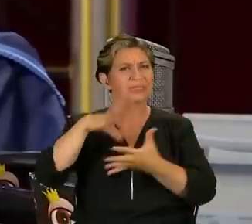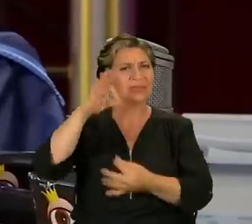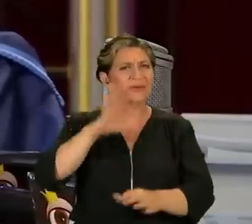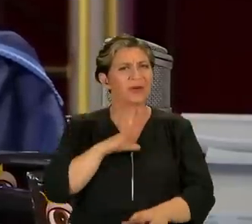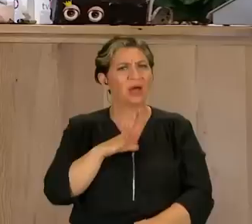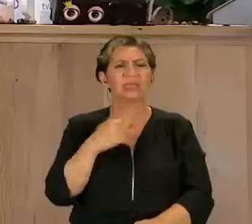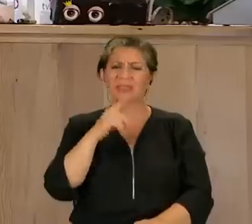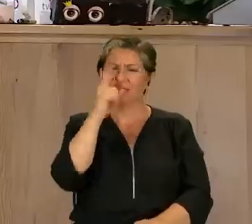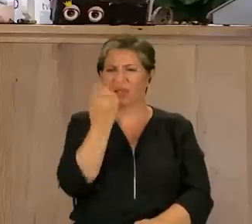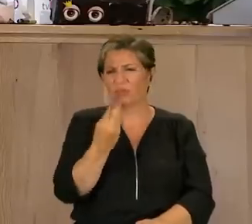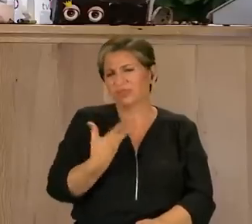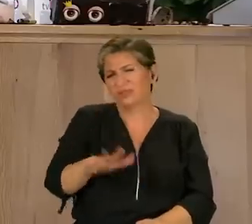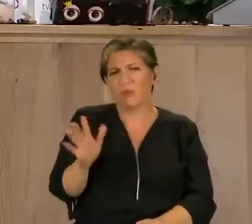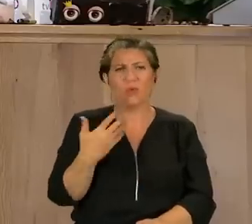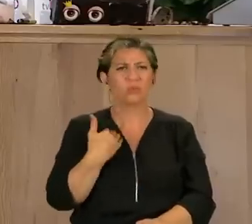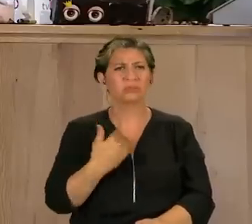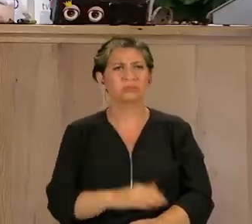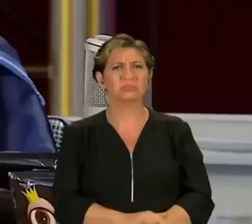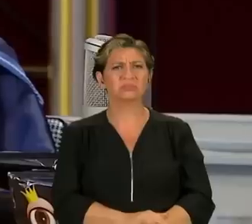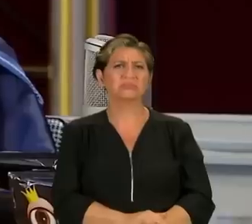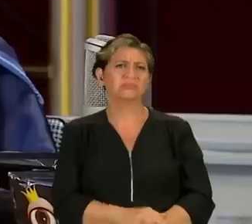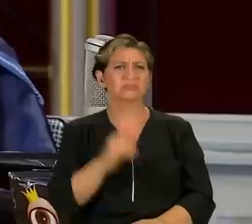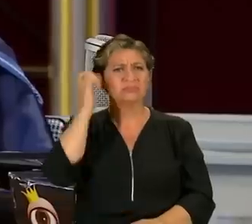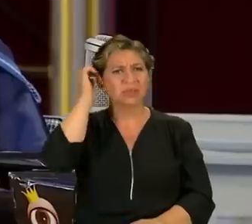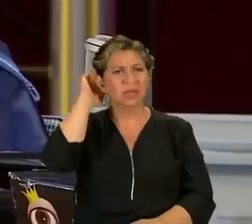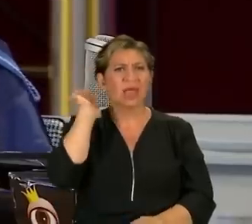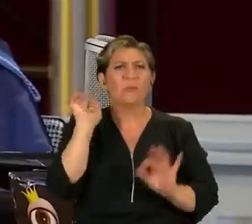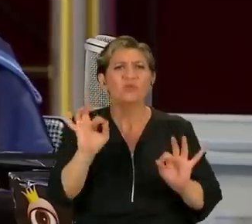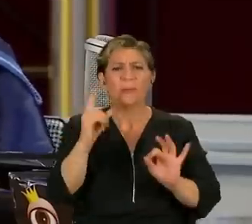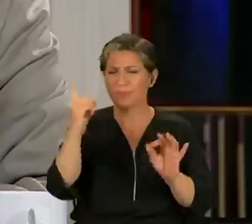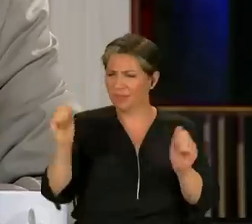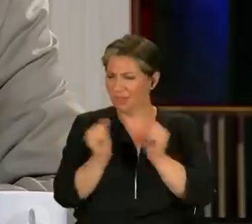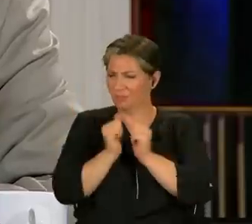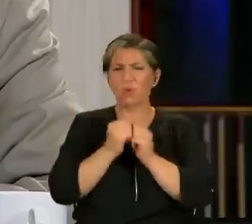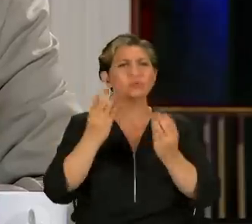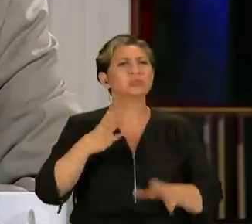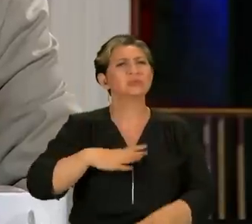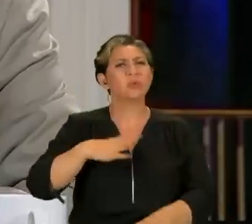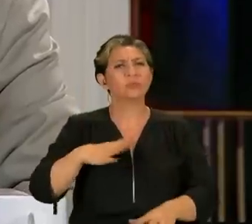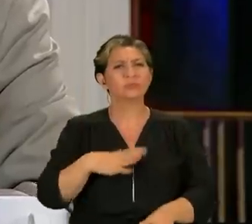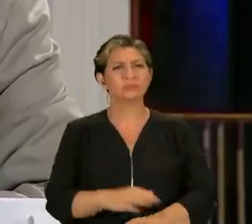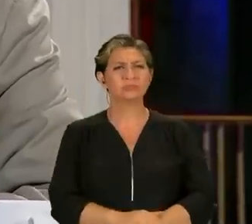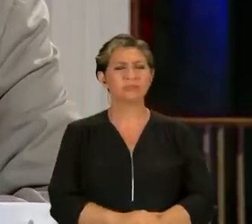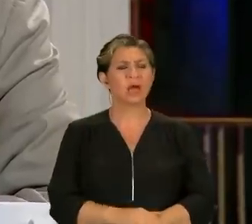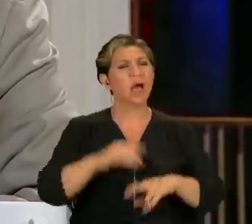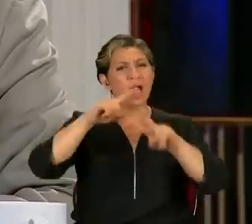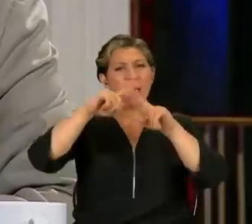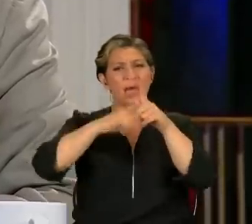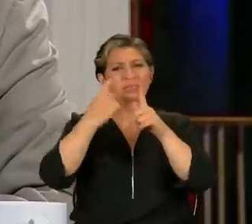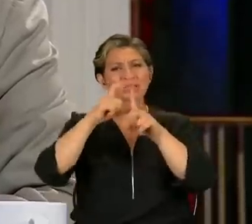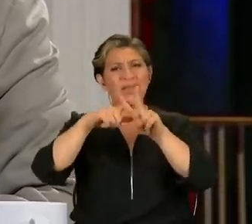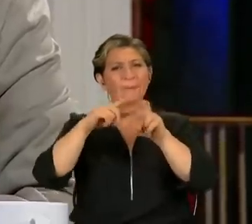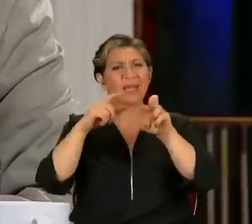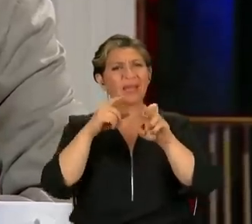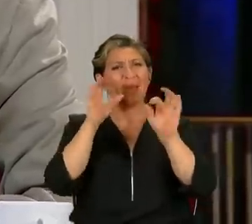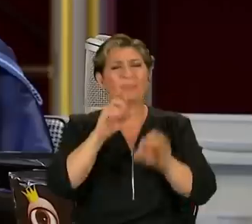Evet. Tek olmayı sevmiyorum. Evet. Hani illa birileri olsun istiyorum. Evet. Ajda Pekkan da keşke